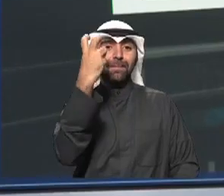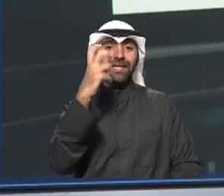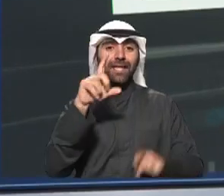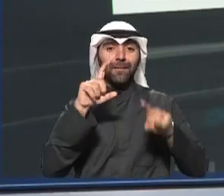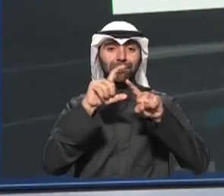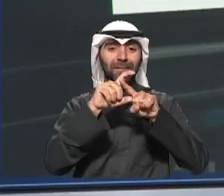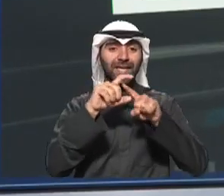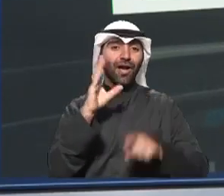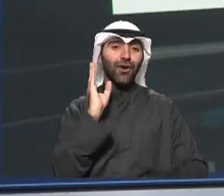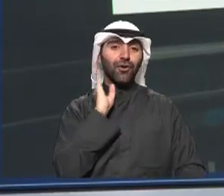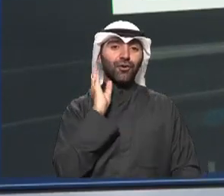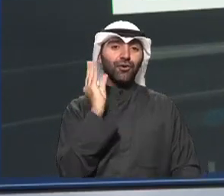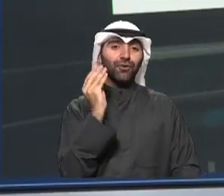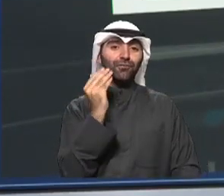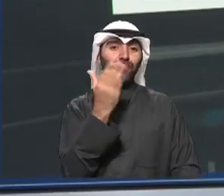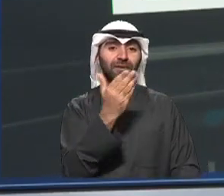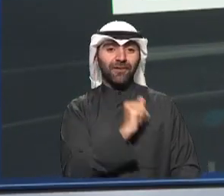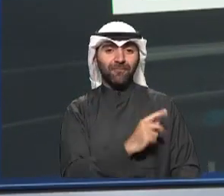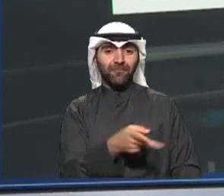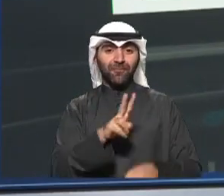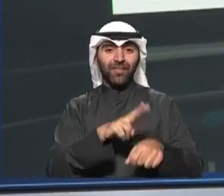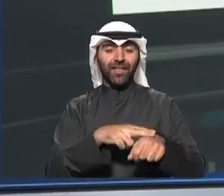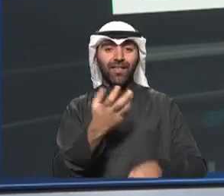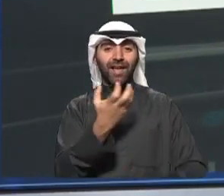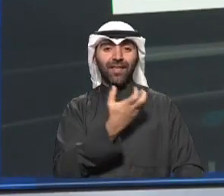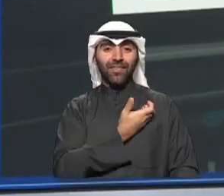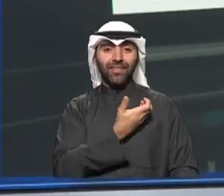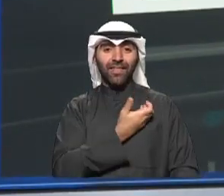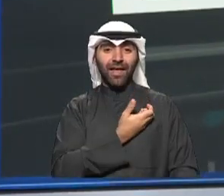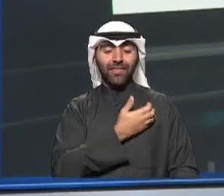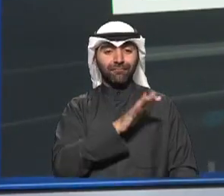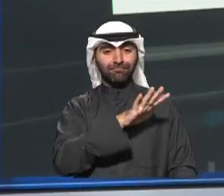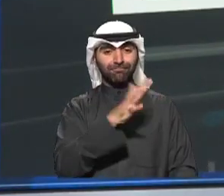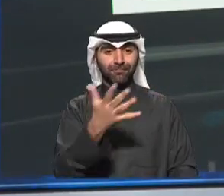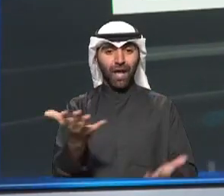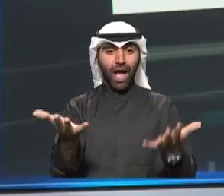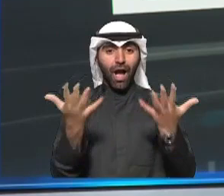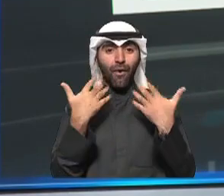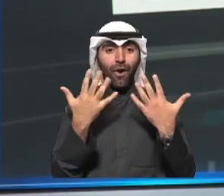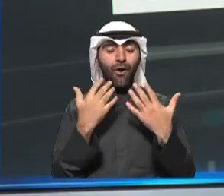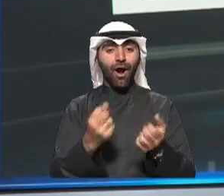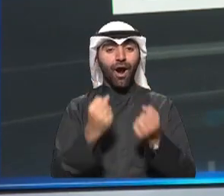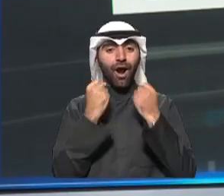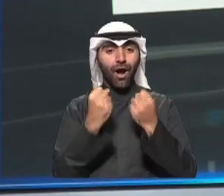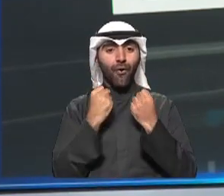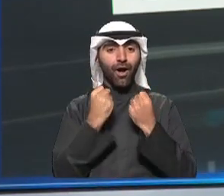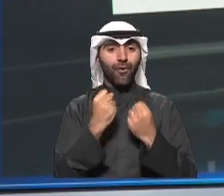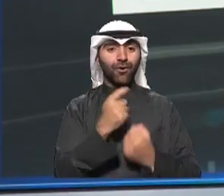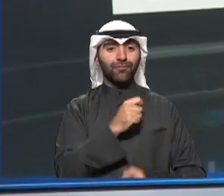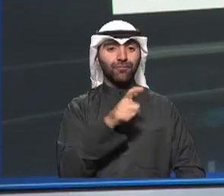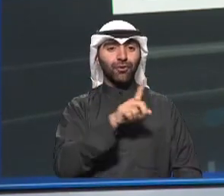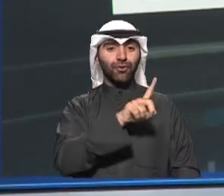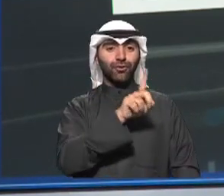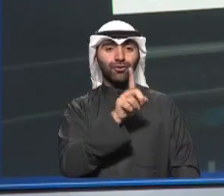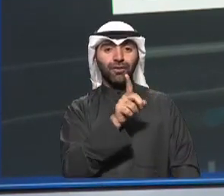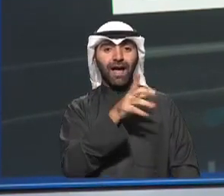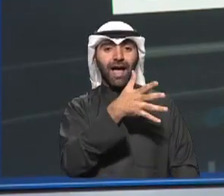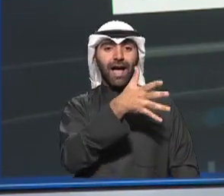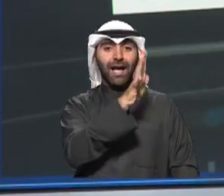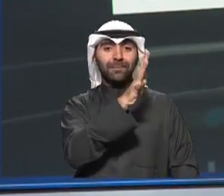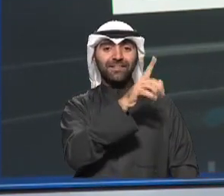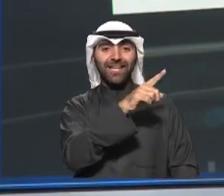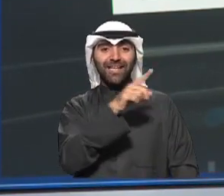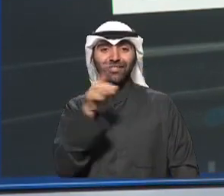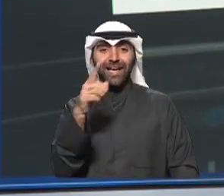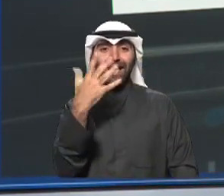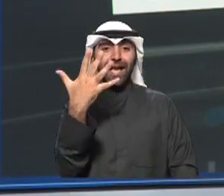راح ينشط في يوم الثلاثاء 15 إلى 45 كيلومتر في الساعة، ومعه هناك فرص لبعض الغبار المثار على